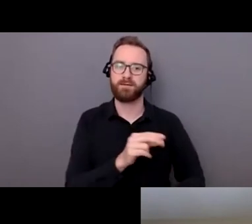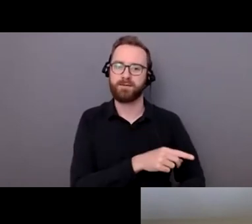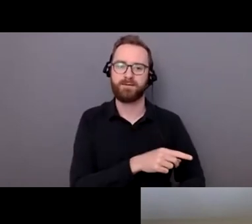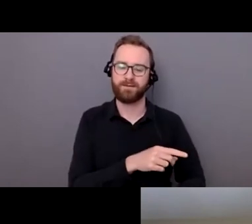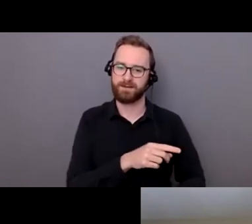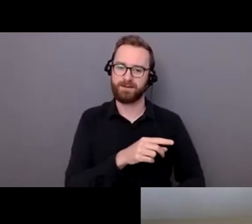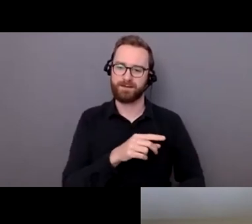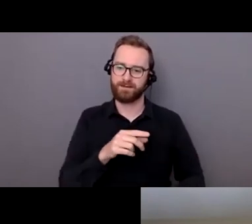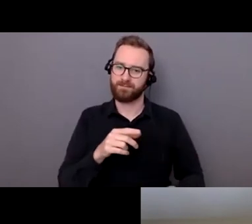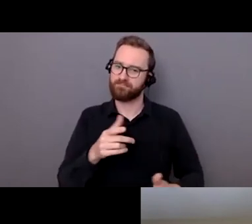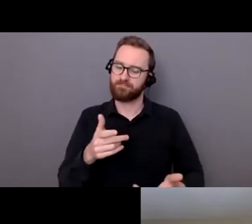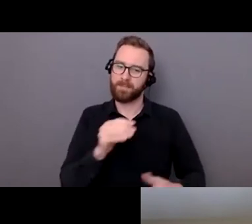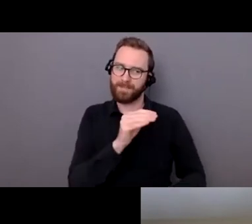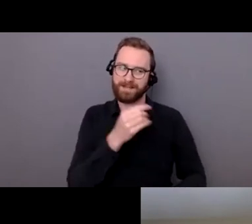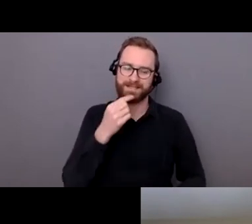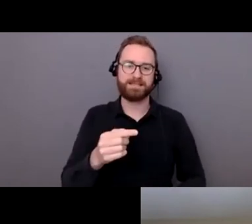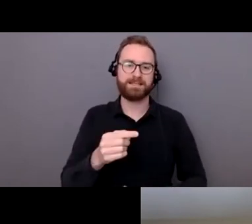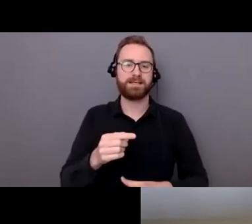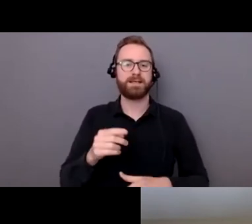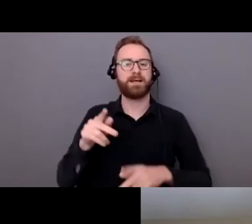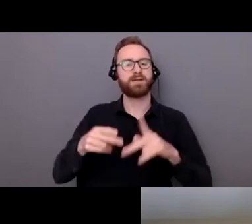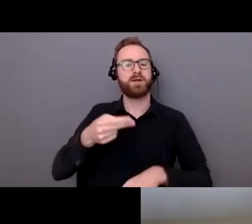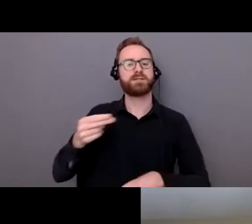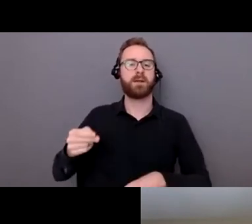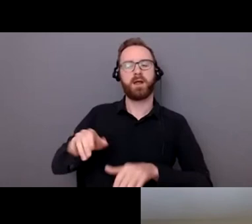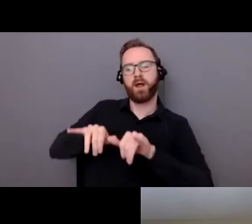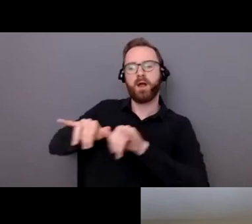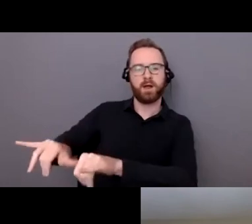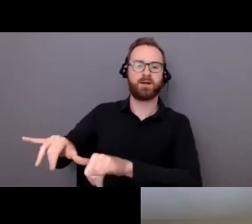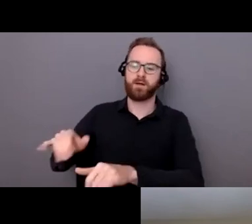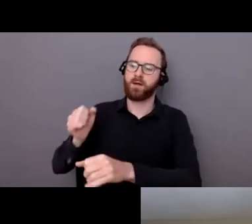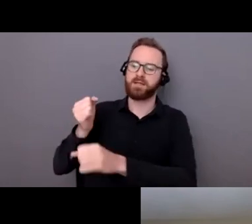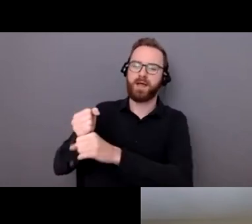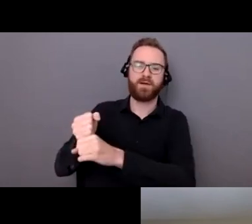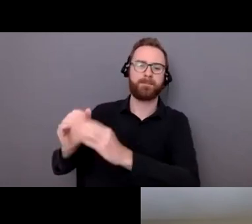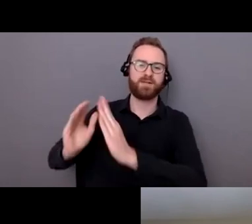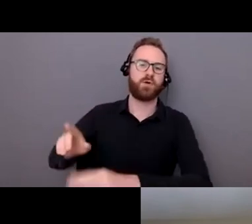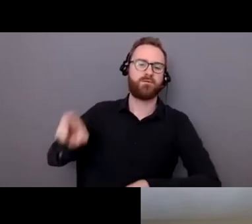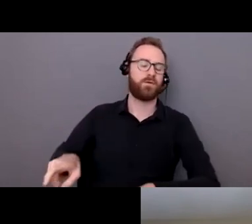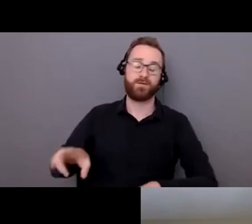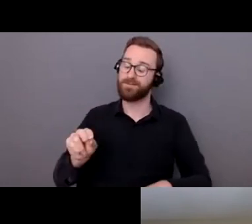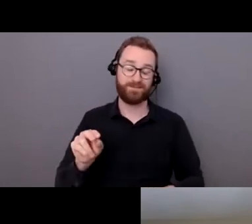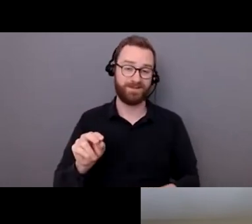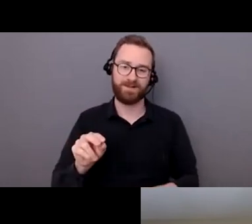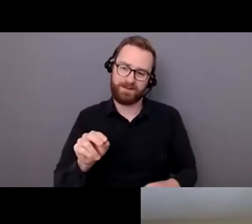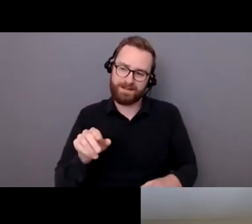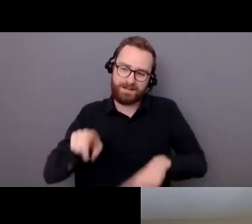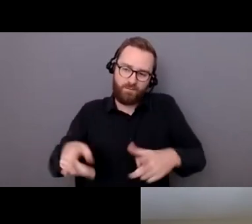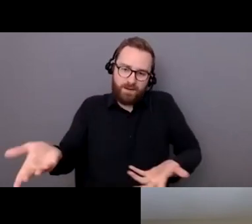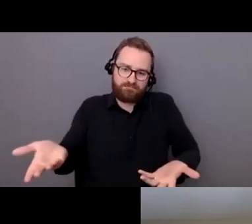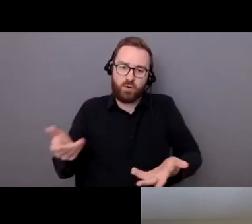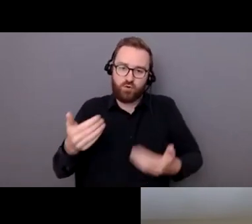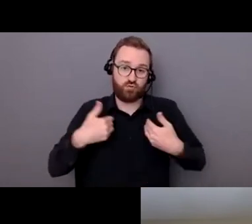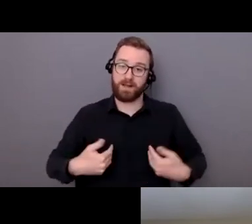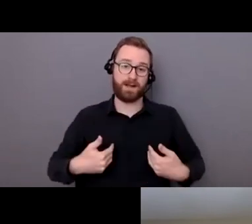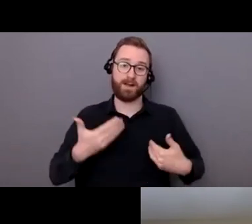dit, là, on ne va pas cloîtrer les personnes handicapées sous prétexte qu'ils peuvent travailler à la maison parce que l'être humain a besoin de contact. Il l'a soulevé pour